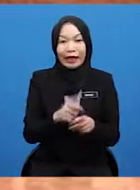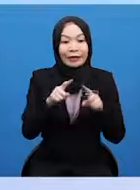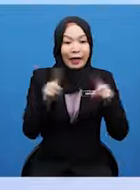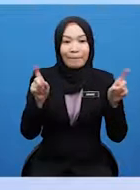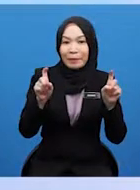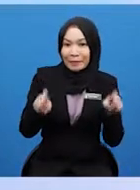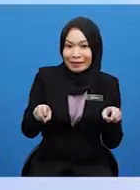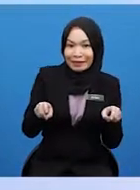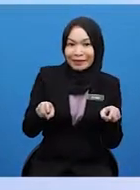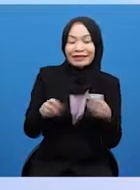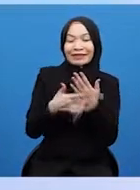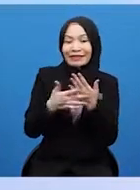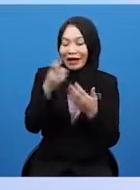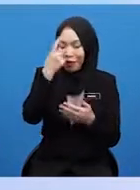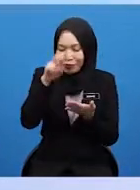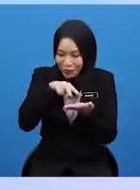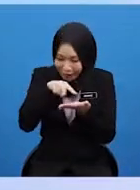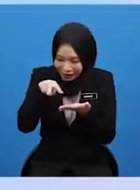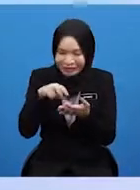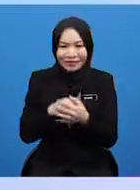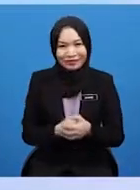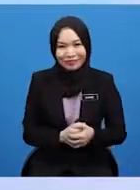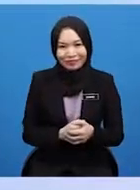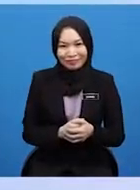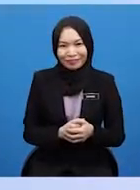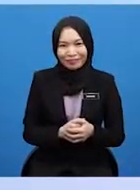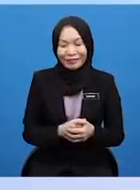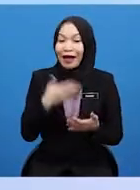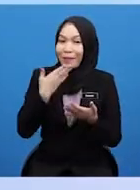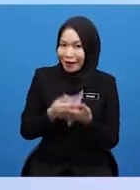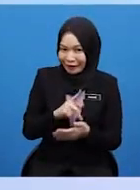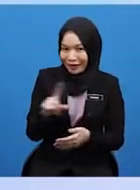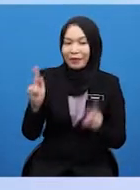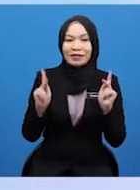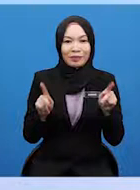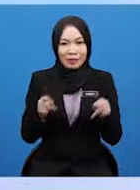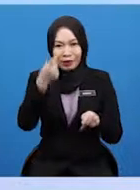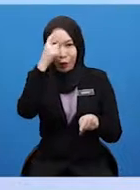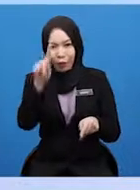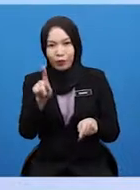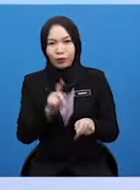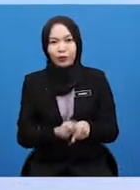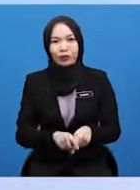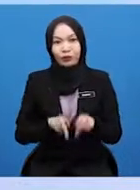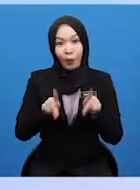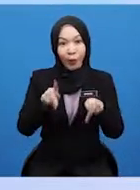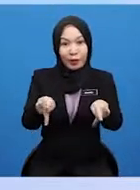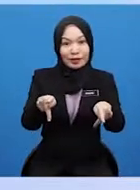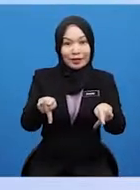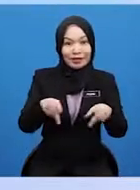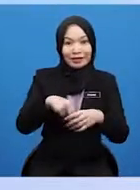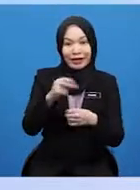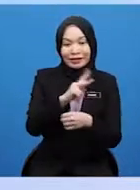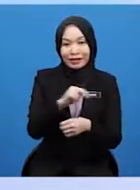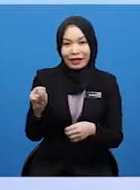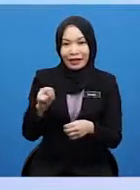dibaca. Baiklah pelajar, untuk proses penghasilan perekaan, langkah pertama yang mesti dilakukan adalah